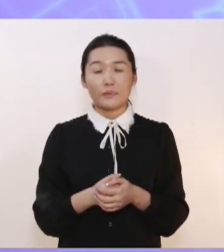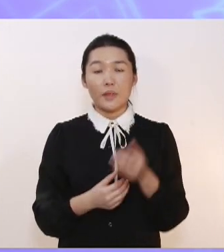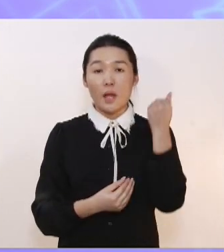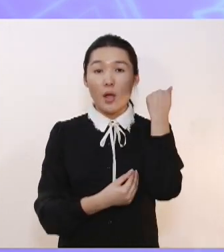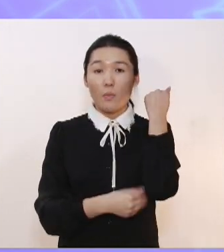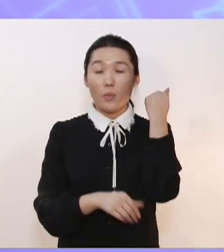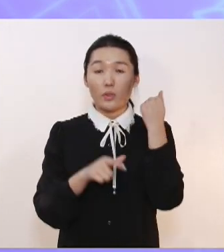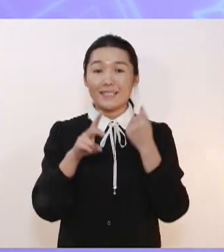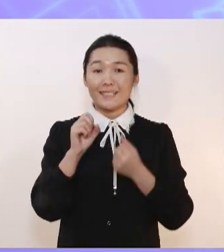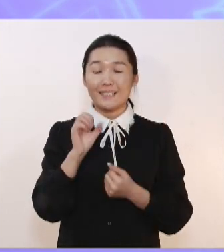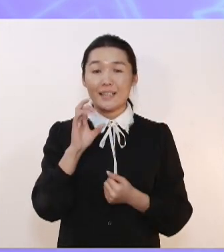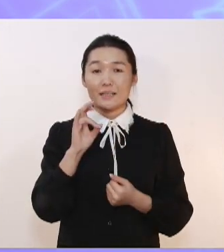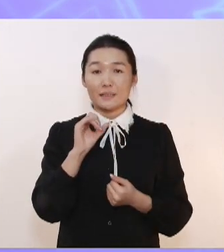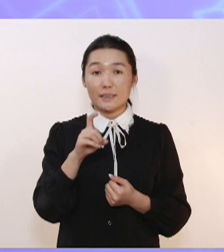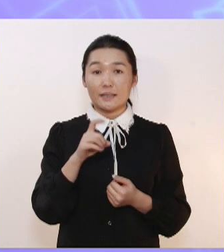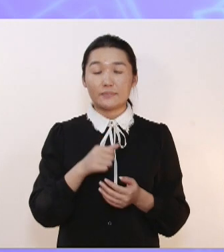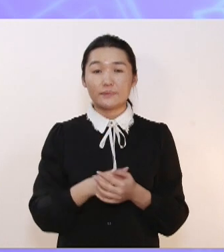После гласных.